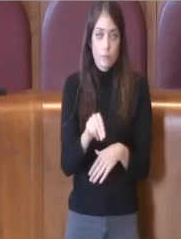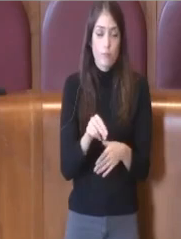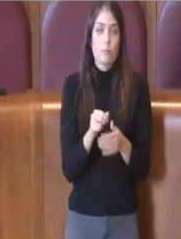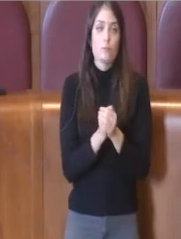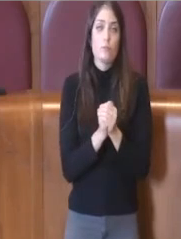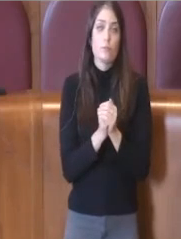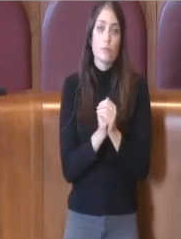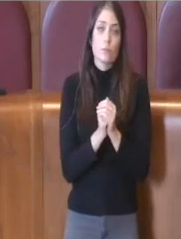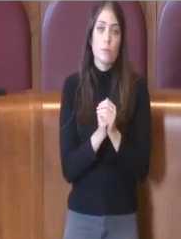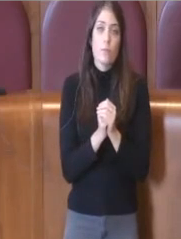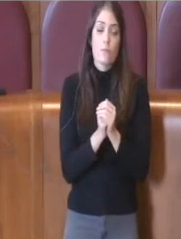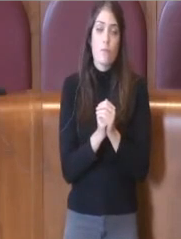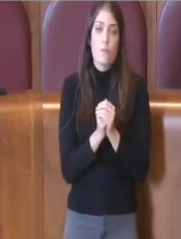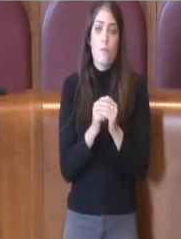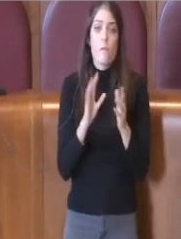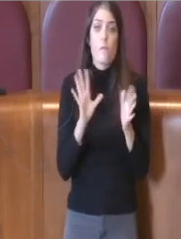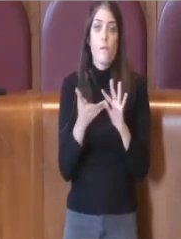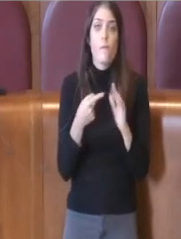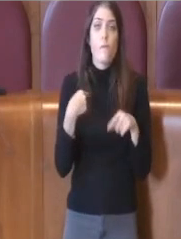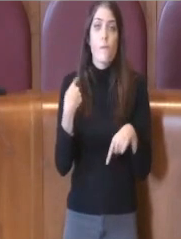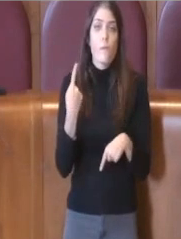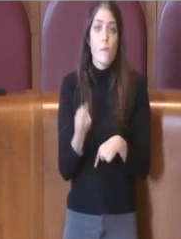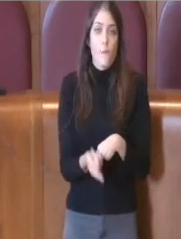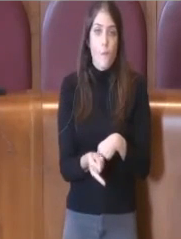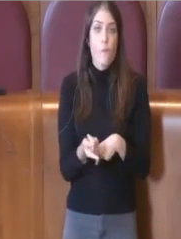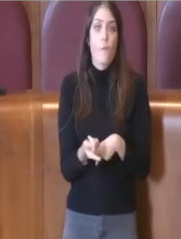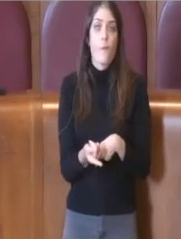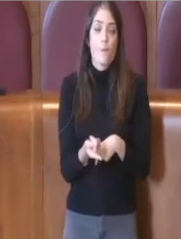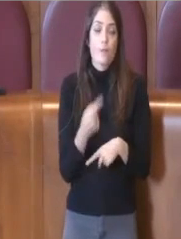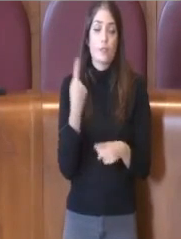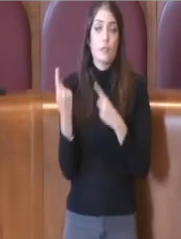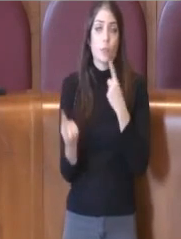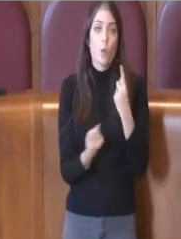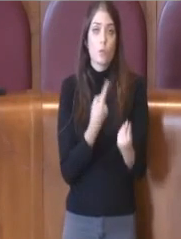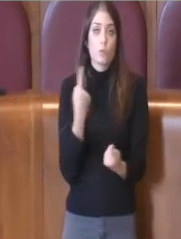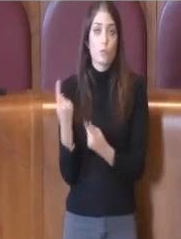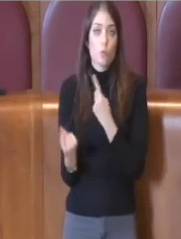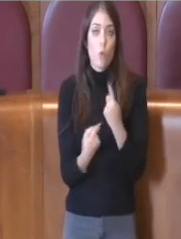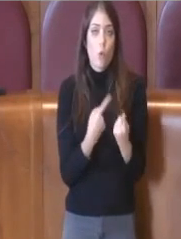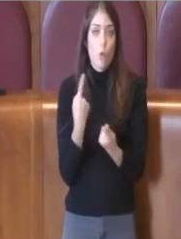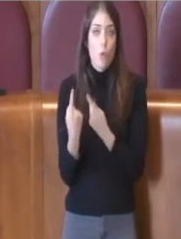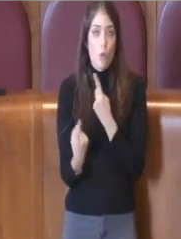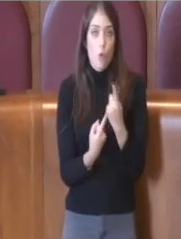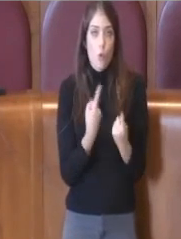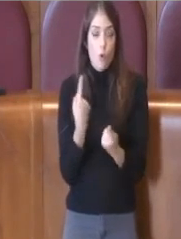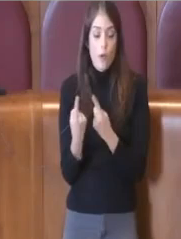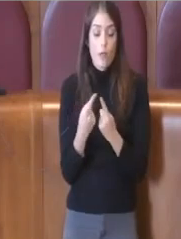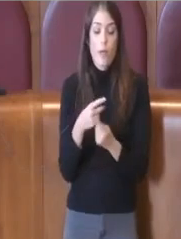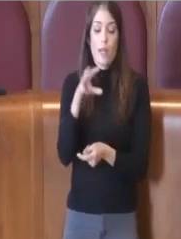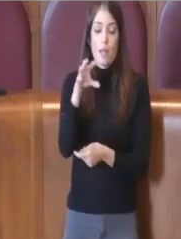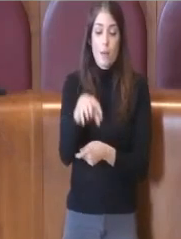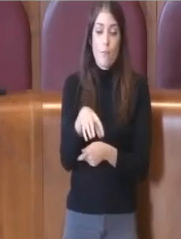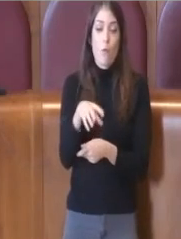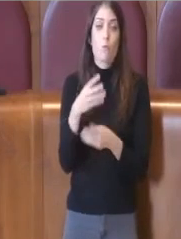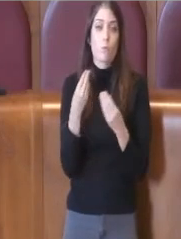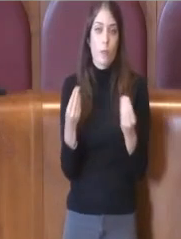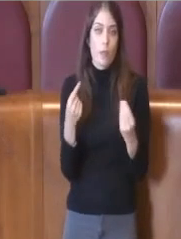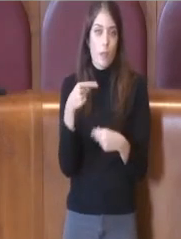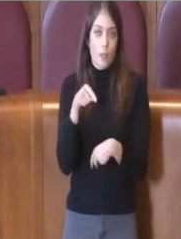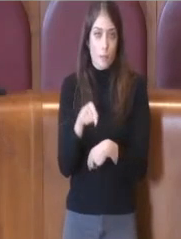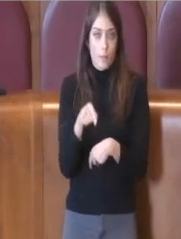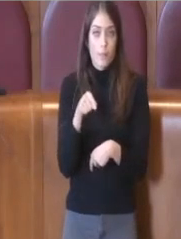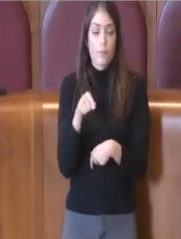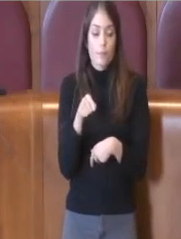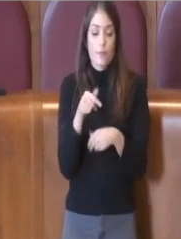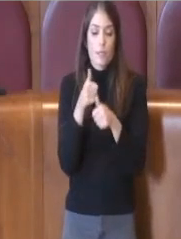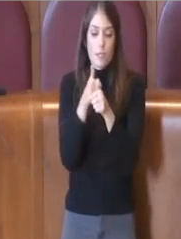verrebbe a creare la situazione per cui per un determinato bene immobile si seguono determinate regole, per un